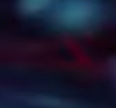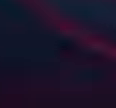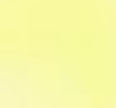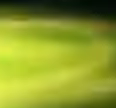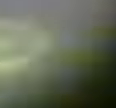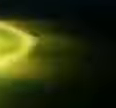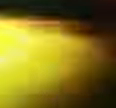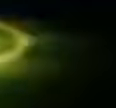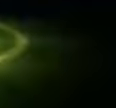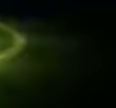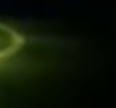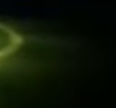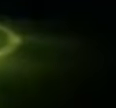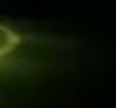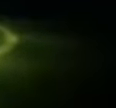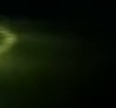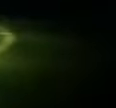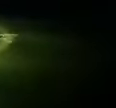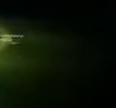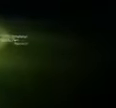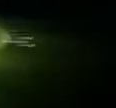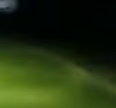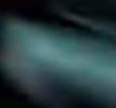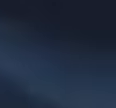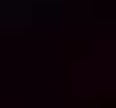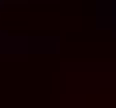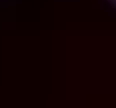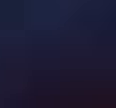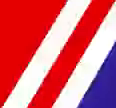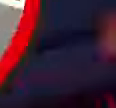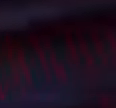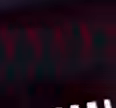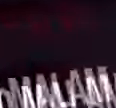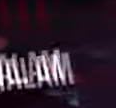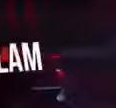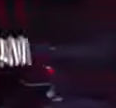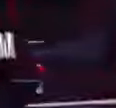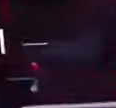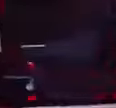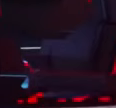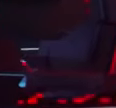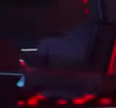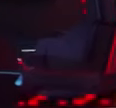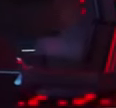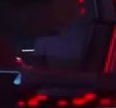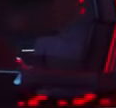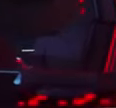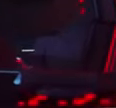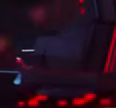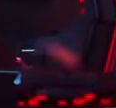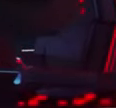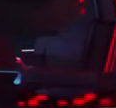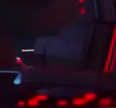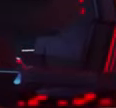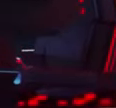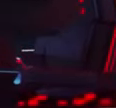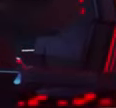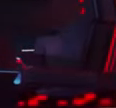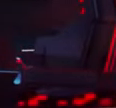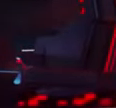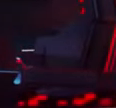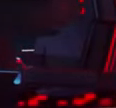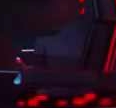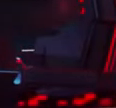terulung bola sepak Malaysia. Perlawanan seterusnya, Sabtu 12 November, Terengganu